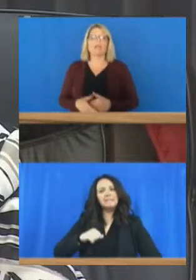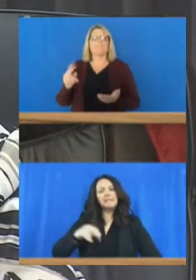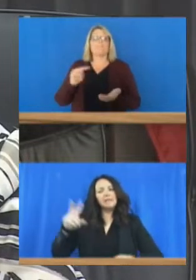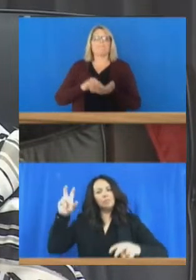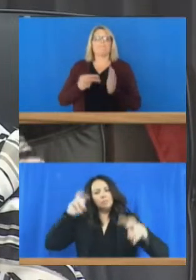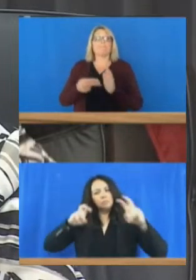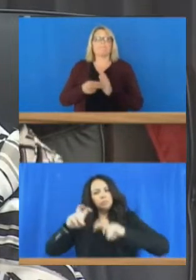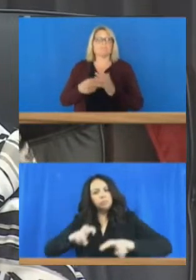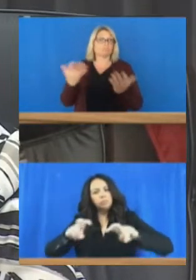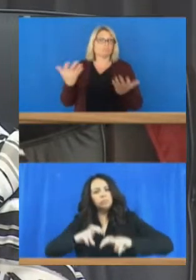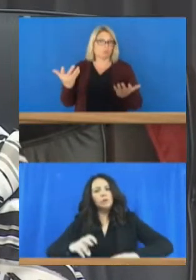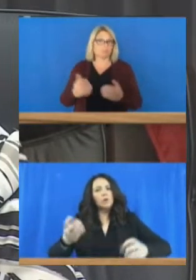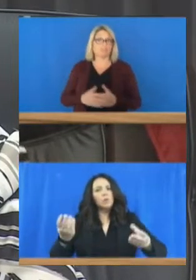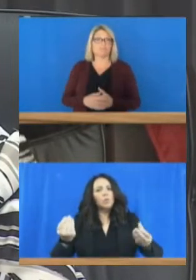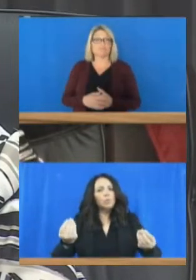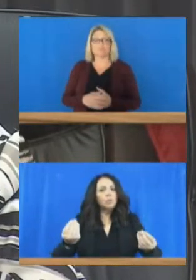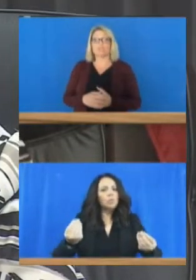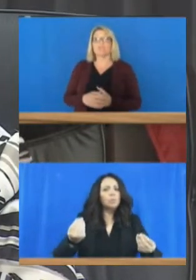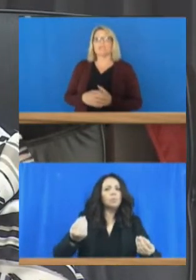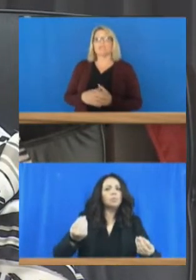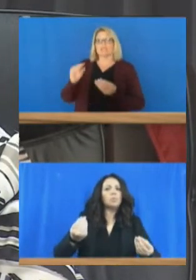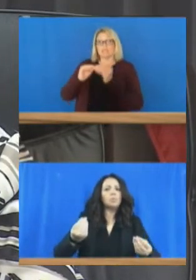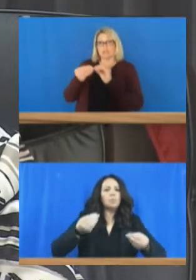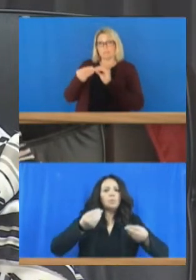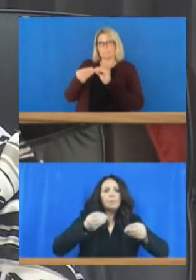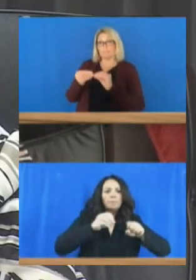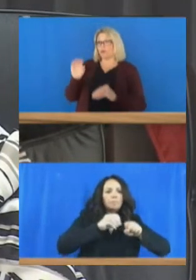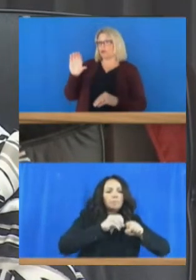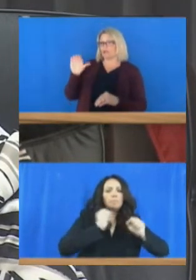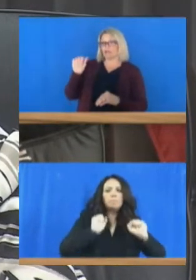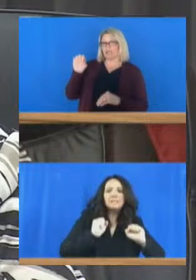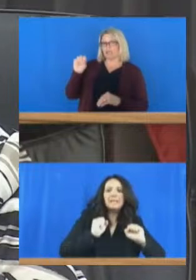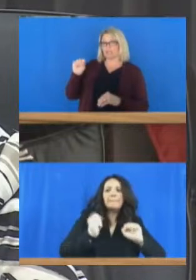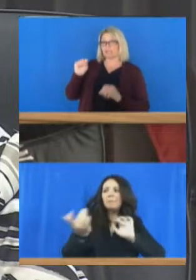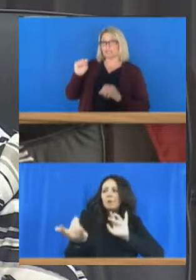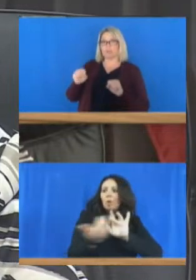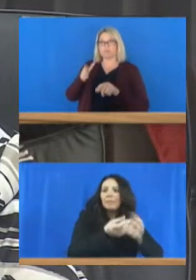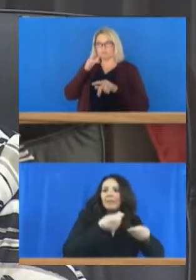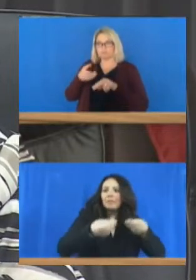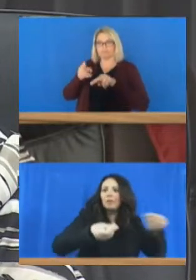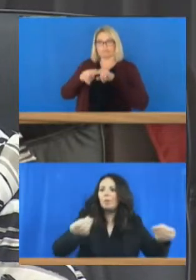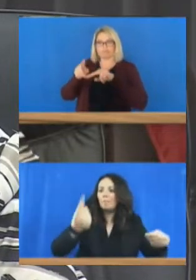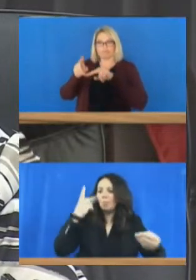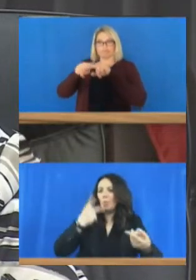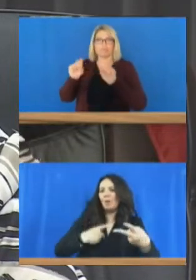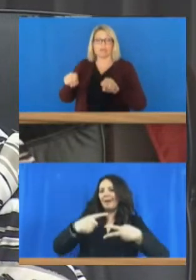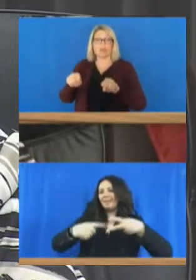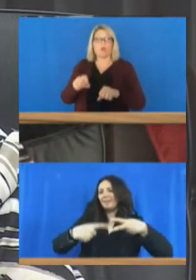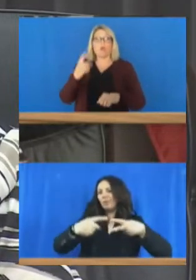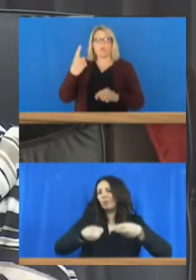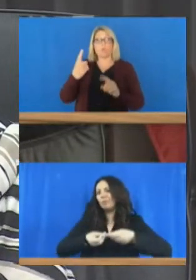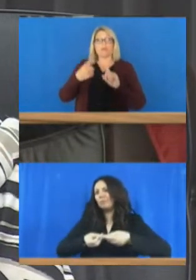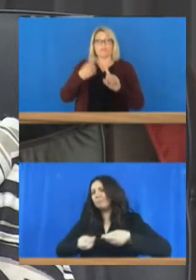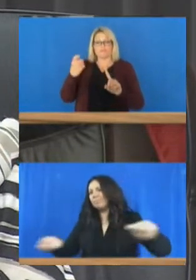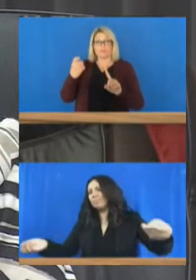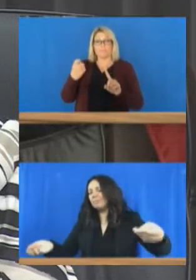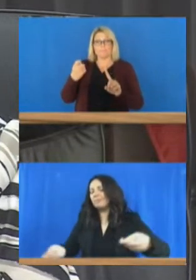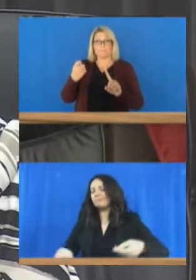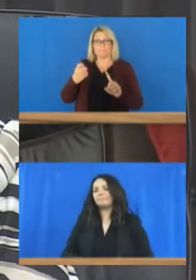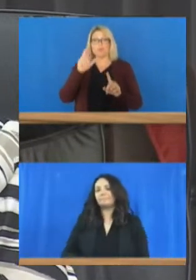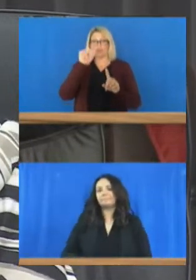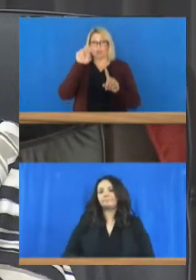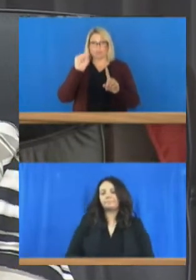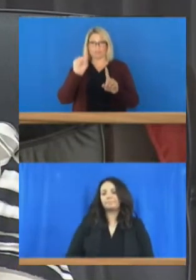Alors, on va continuer à suivre la situation dans la zone 1. Et à ce moment-ci aussi, au niveau des vaccins, on